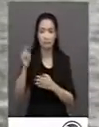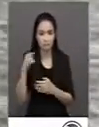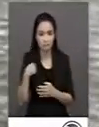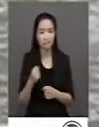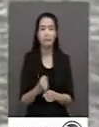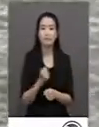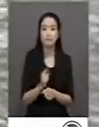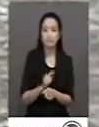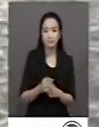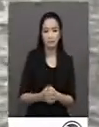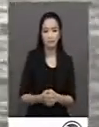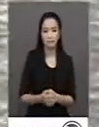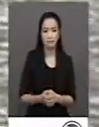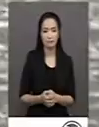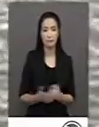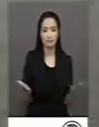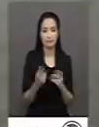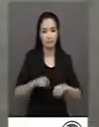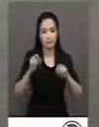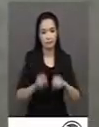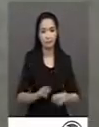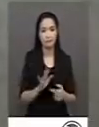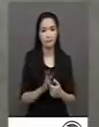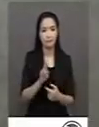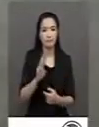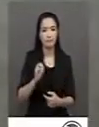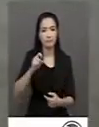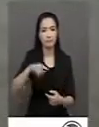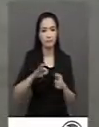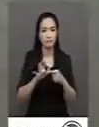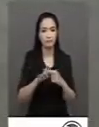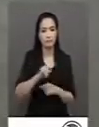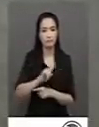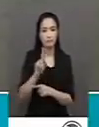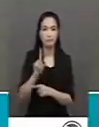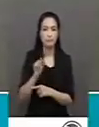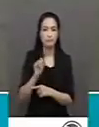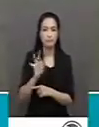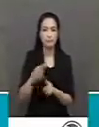รมซ่าไซต์ภายใต้อนุสัญญาแรมซ่าวันที่29ธันวาคมนี้ครับ